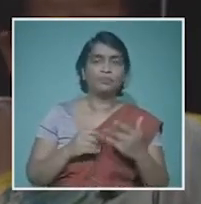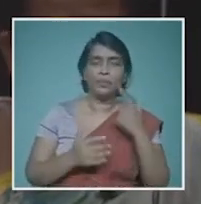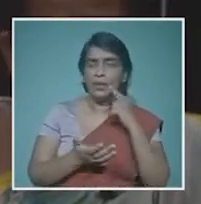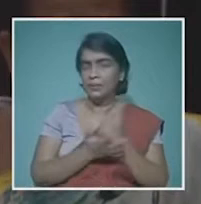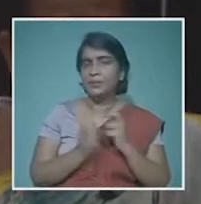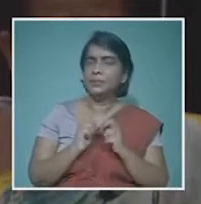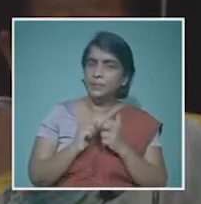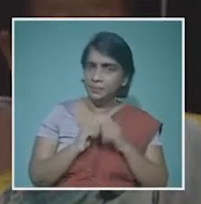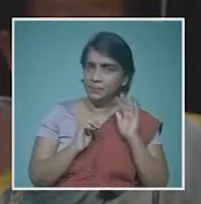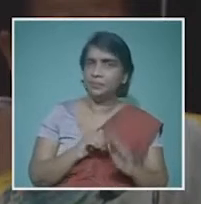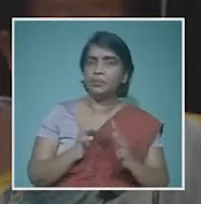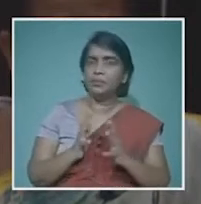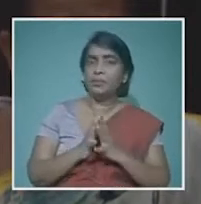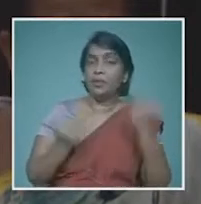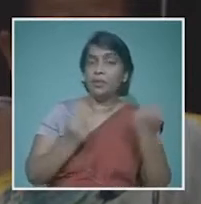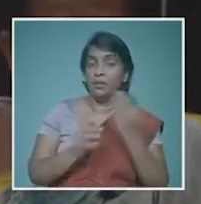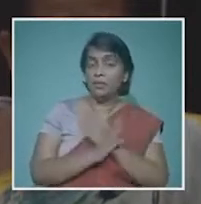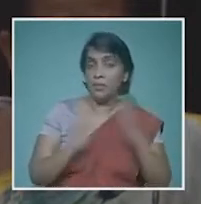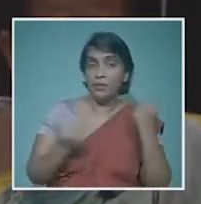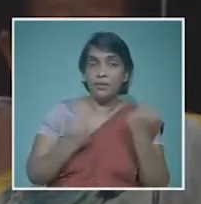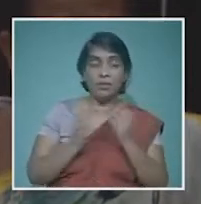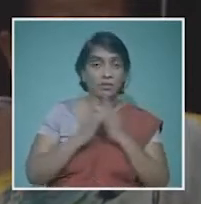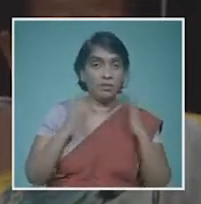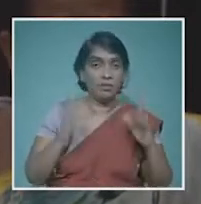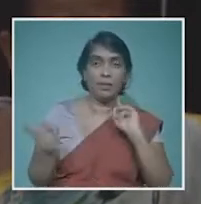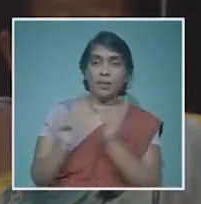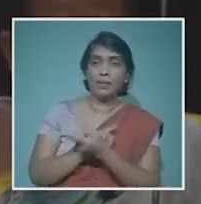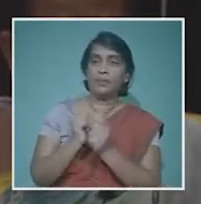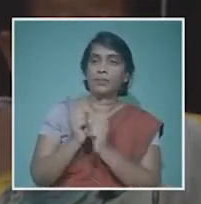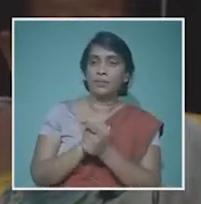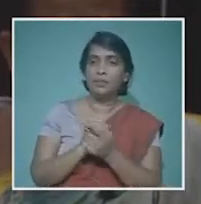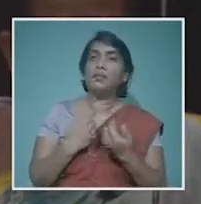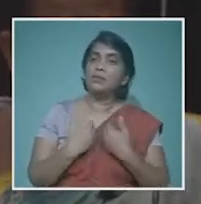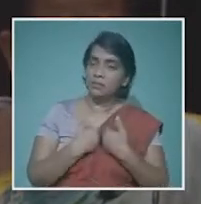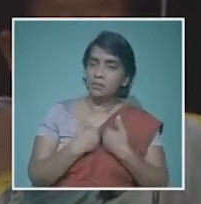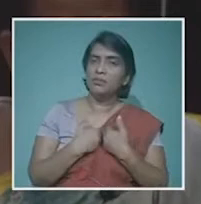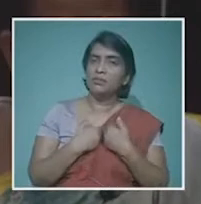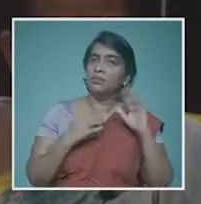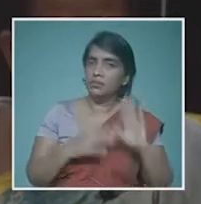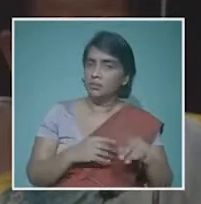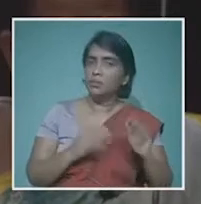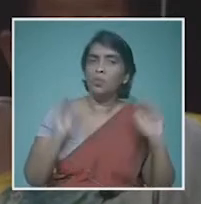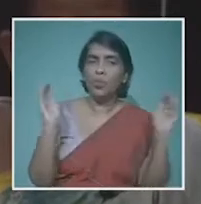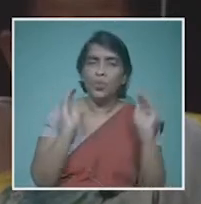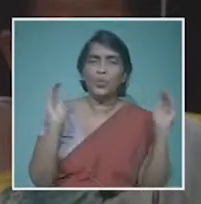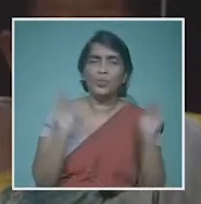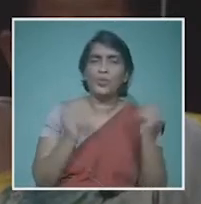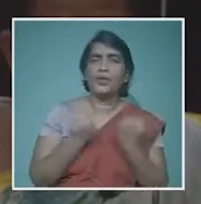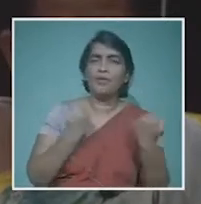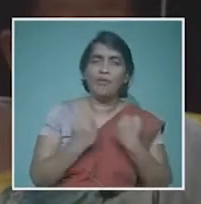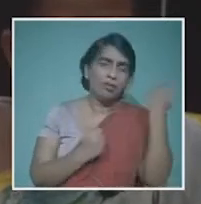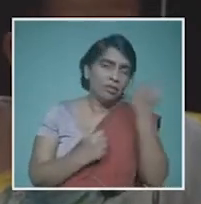තත්ත්වෙදී ලොකු වාහන ඔක්කොම අපි සංගවලා අපිට සිද්ධ වුණා කුඩා කුඩා වාහන